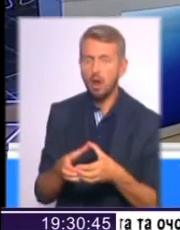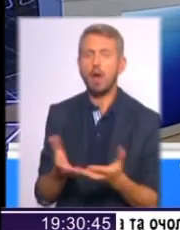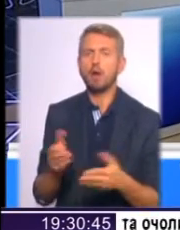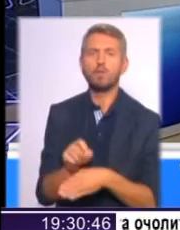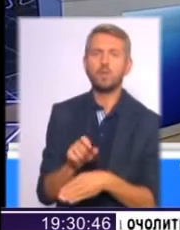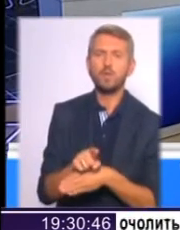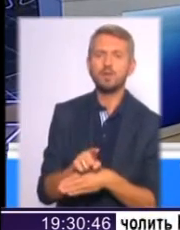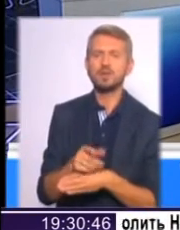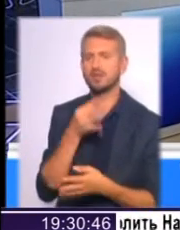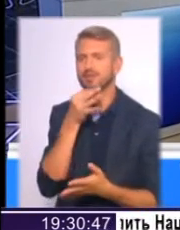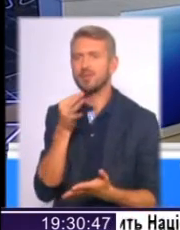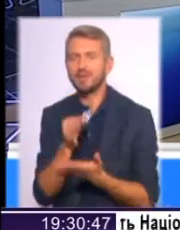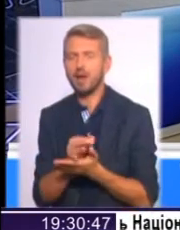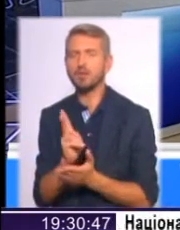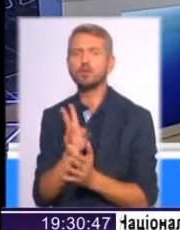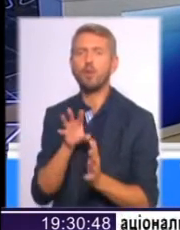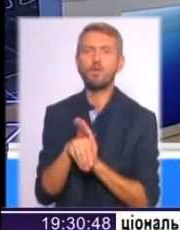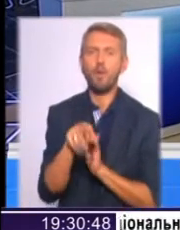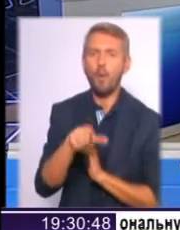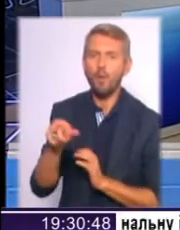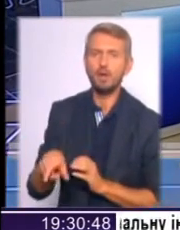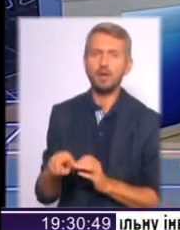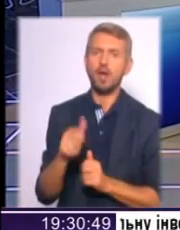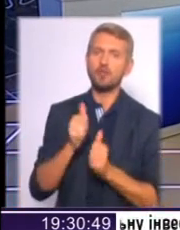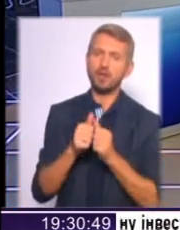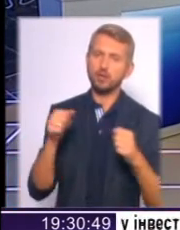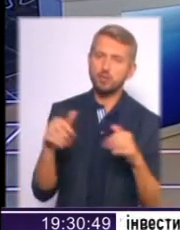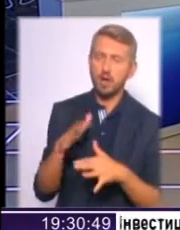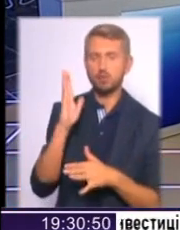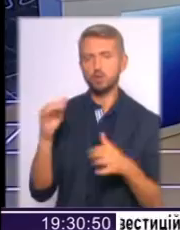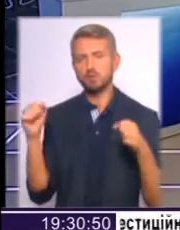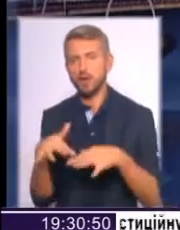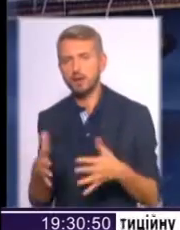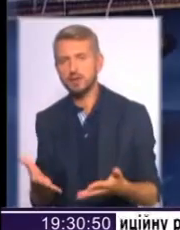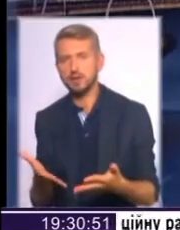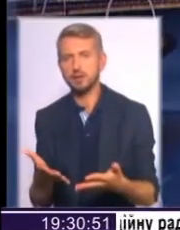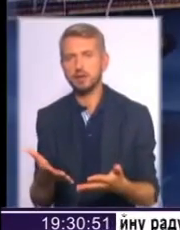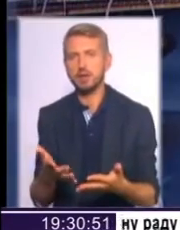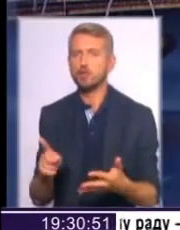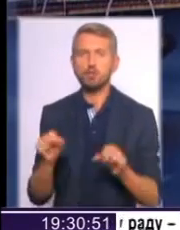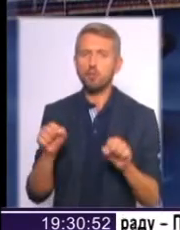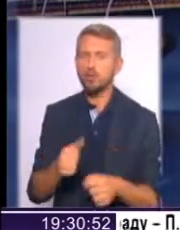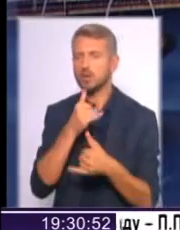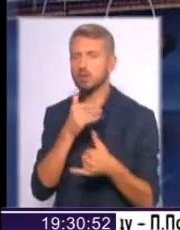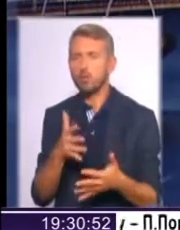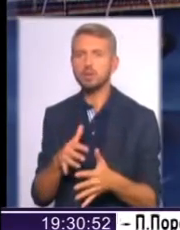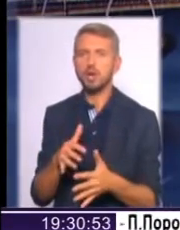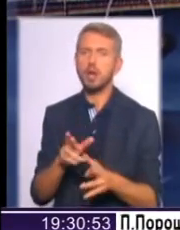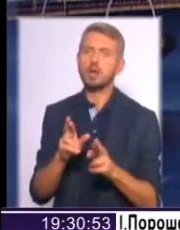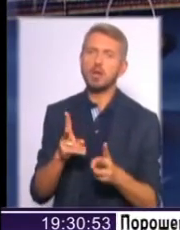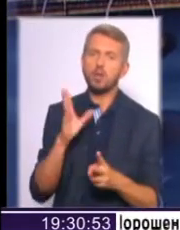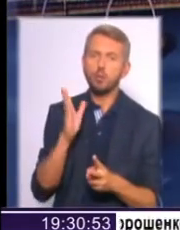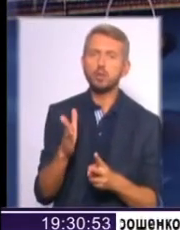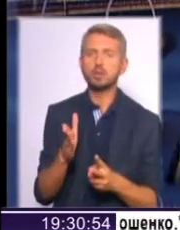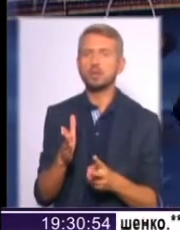що можете, що не можете, як часто збираєтесь, чи будете збиратися, як будете, куди і в